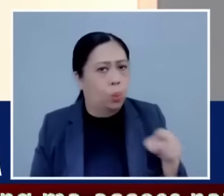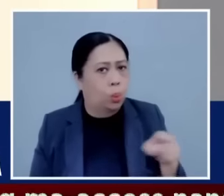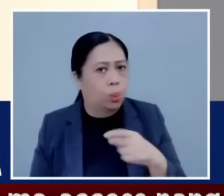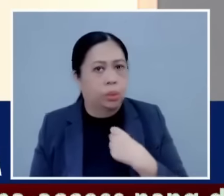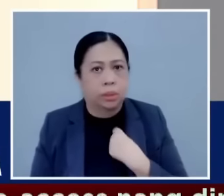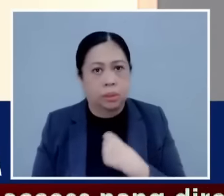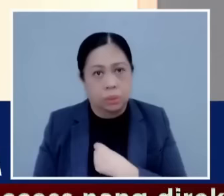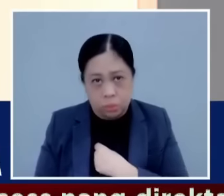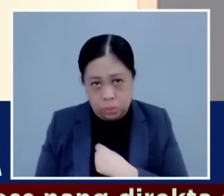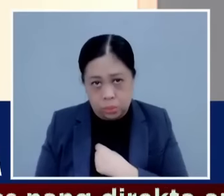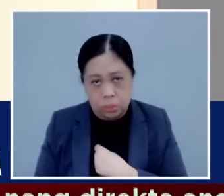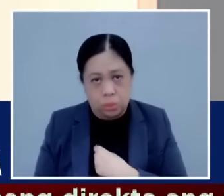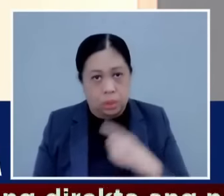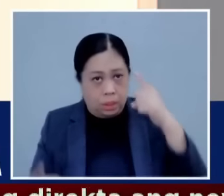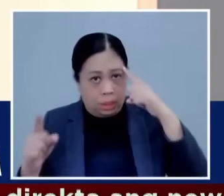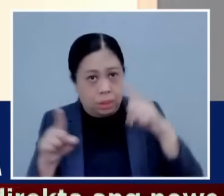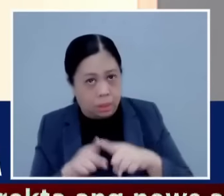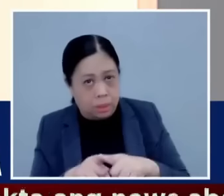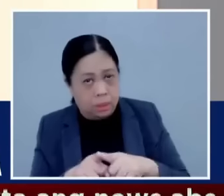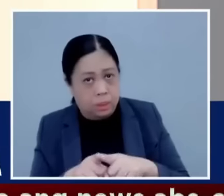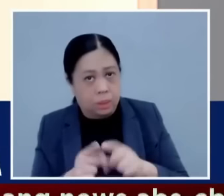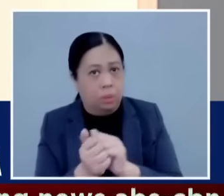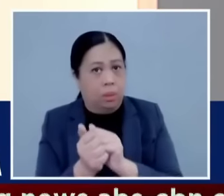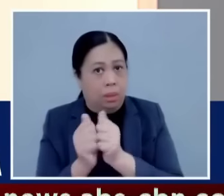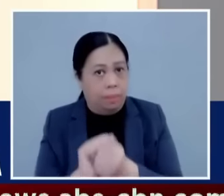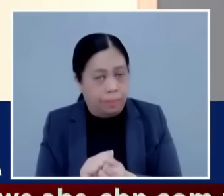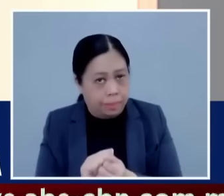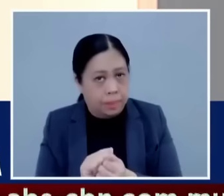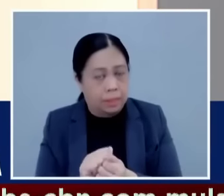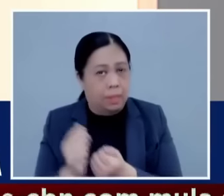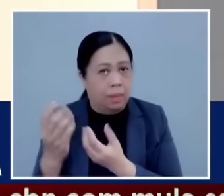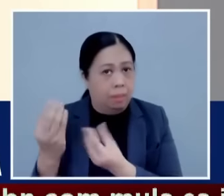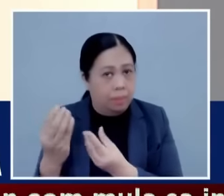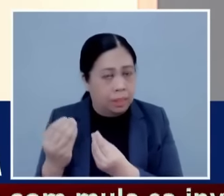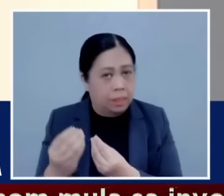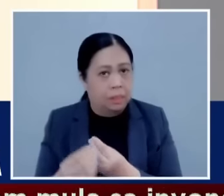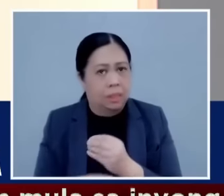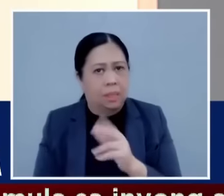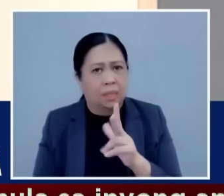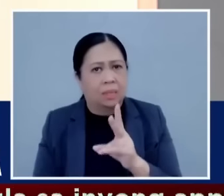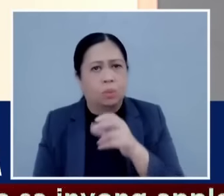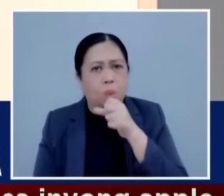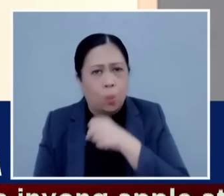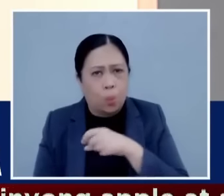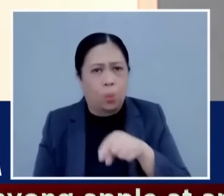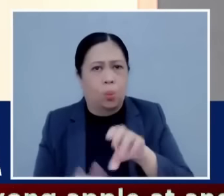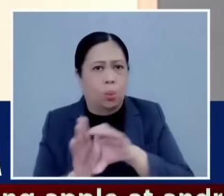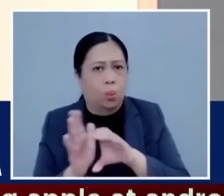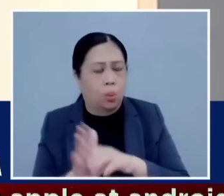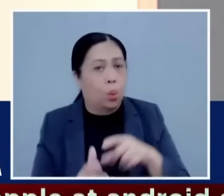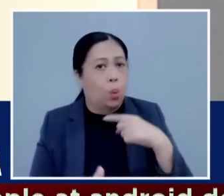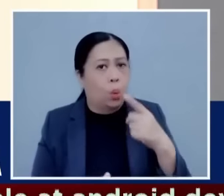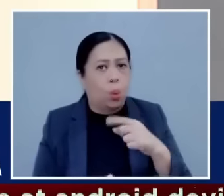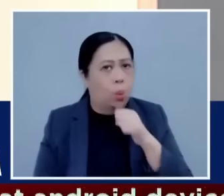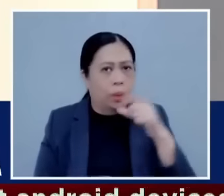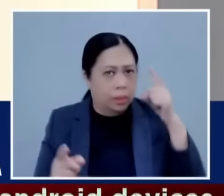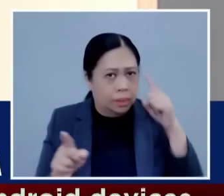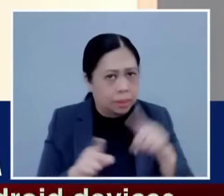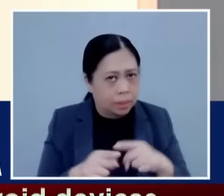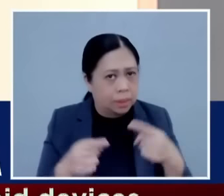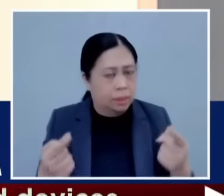senador pabor to amend, to update the 37-year-old constitution, at sino yung mga kontra. And